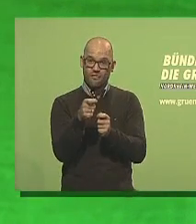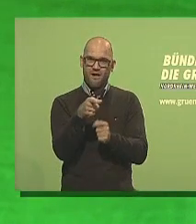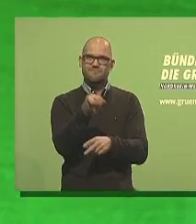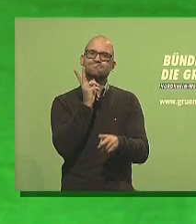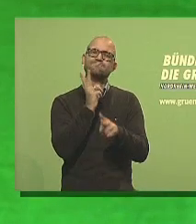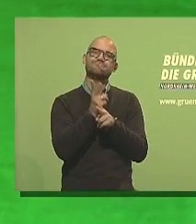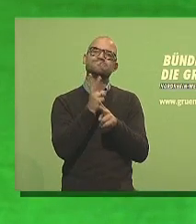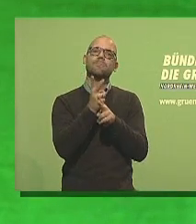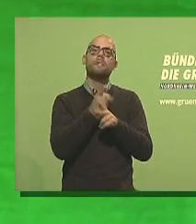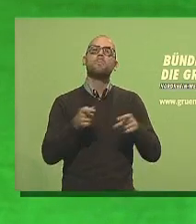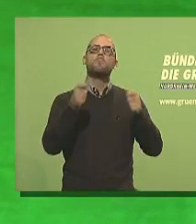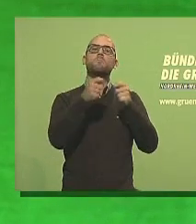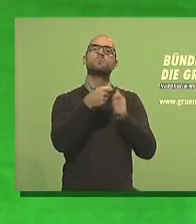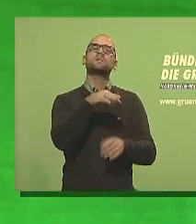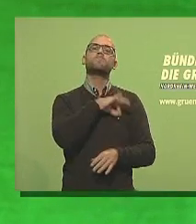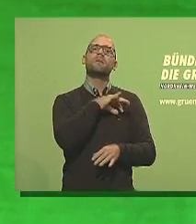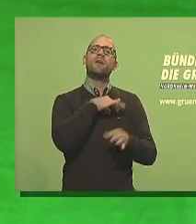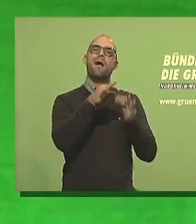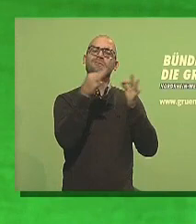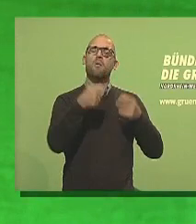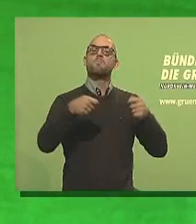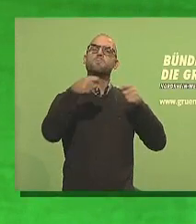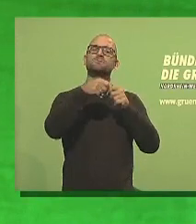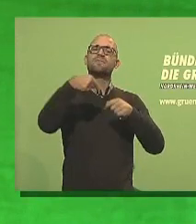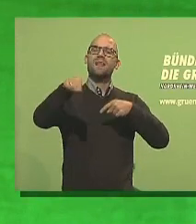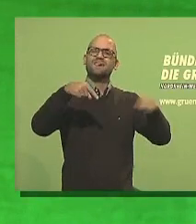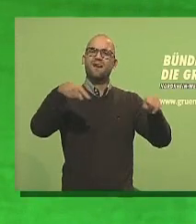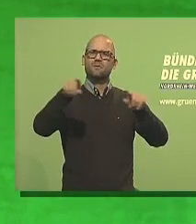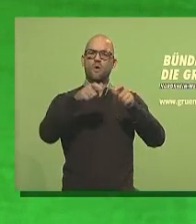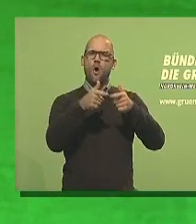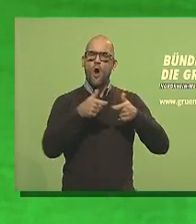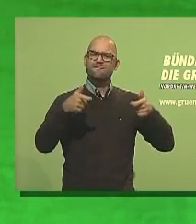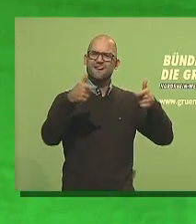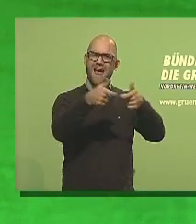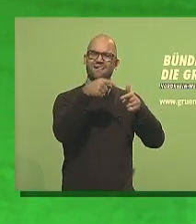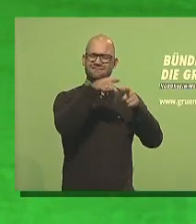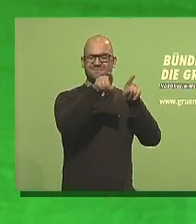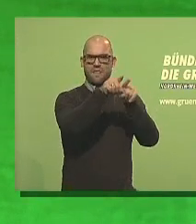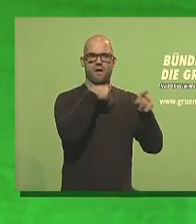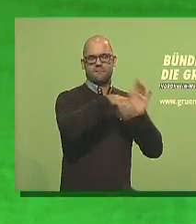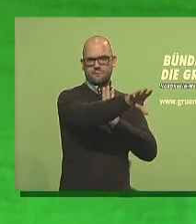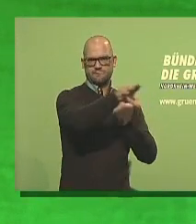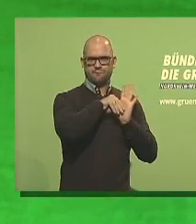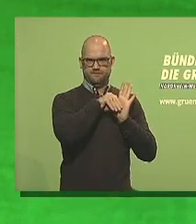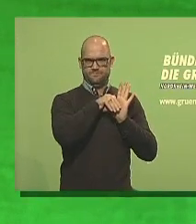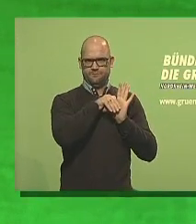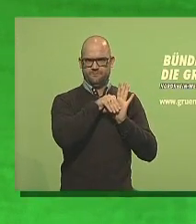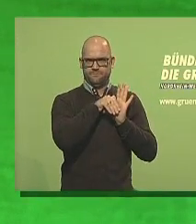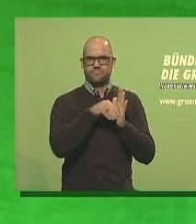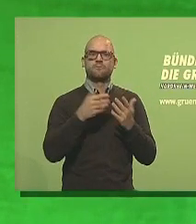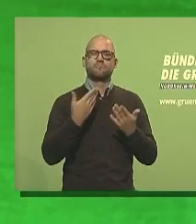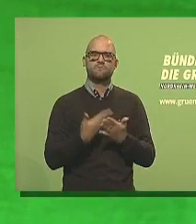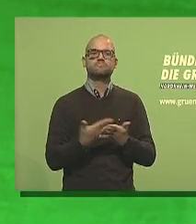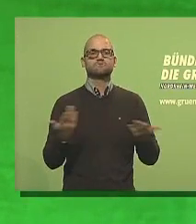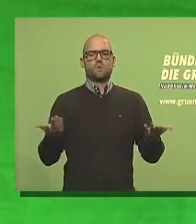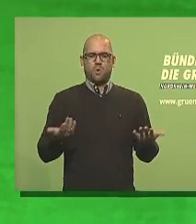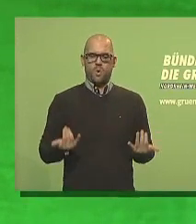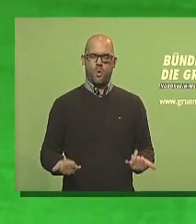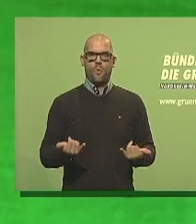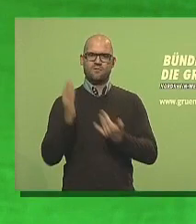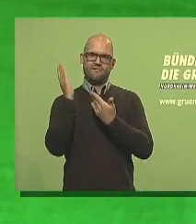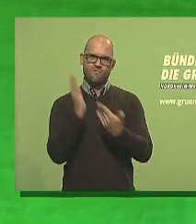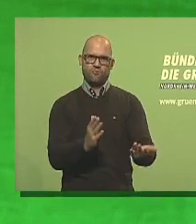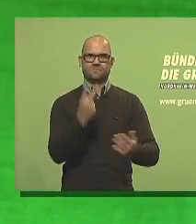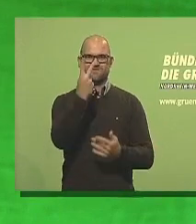der Bundesparteitage, der Bundesdelegiertenkonferenzen angelehnt. Und mit zwei Neuerungen wollen wir euch heute das so vorstellen. Die